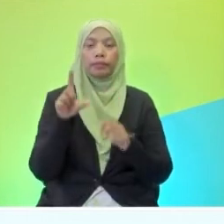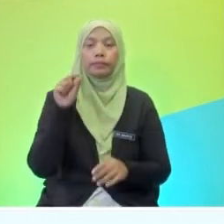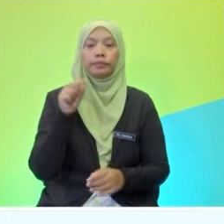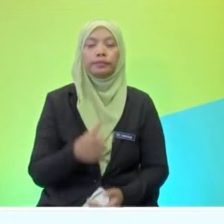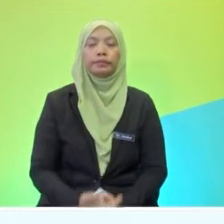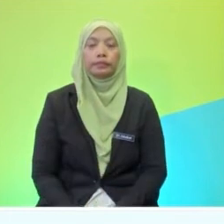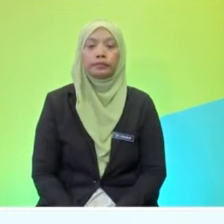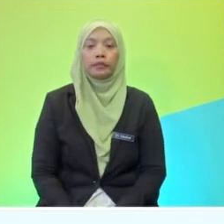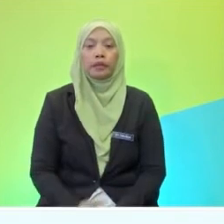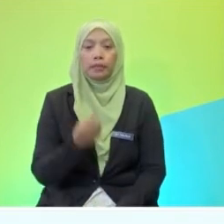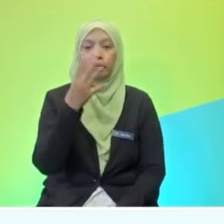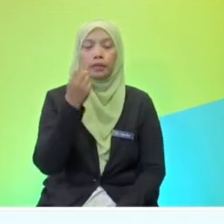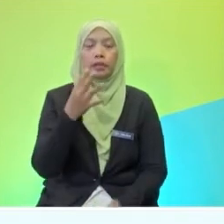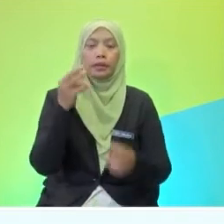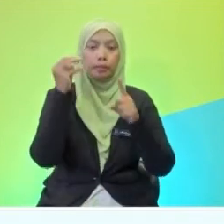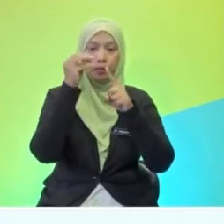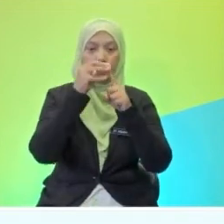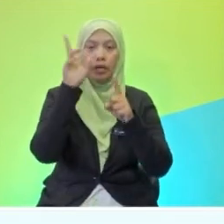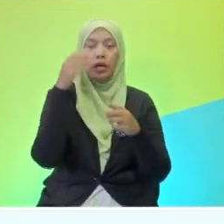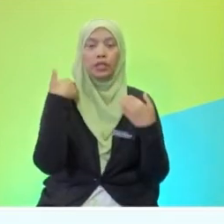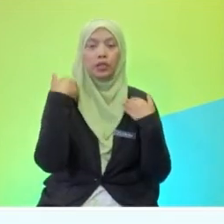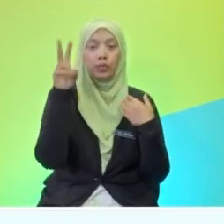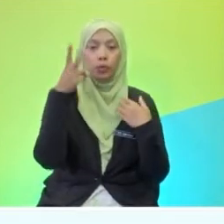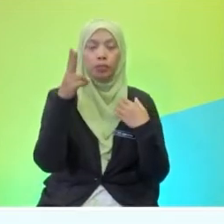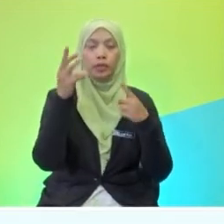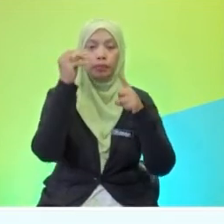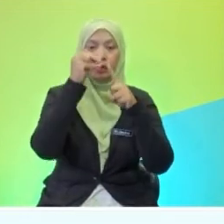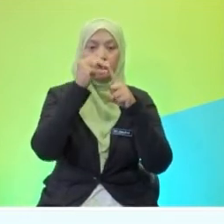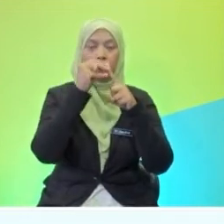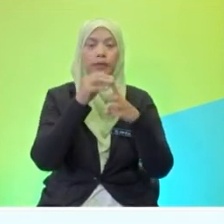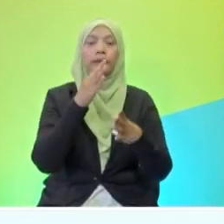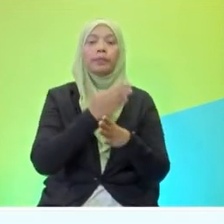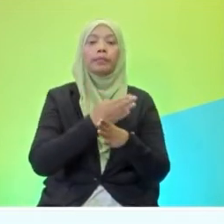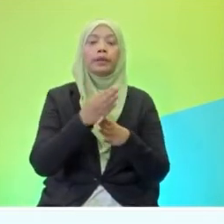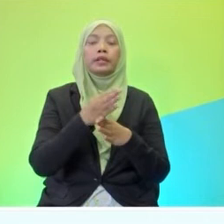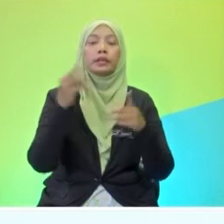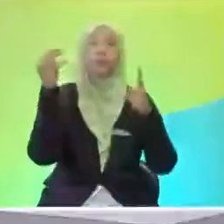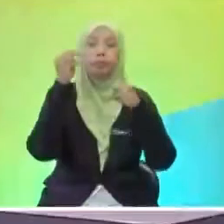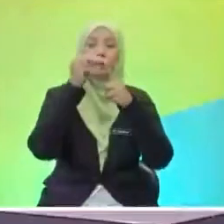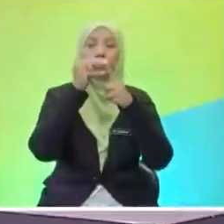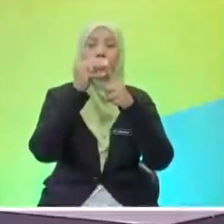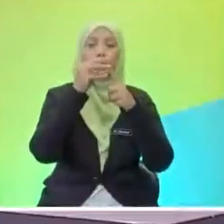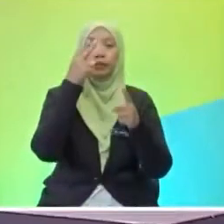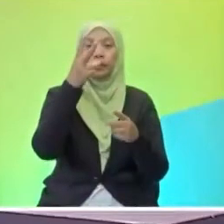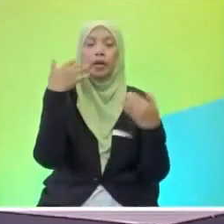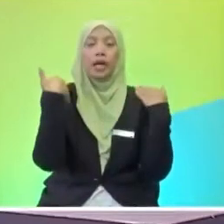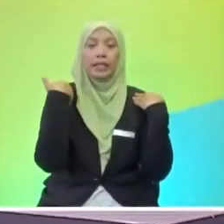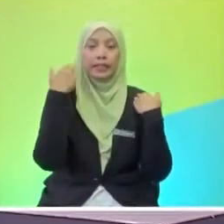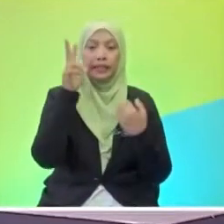banyaknya Makkah tuh betul oke cara nak bagi ke Makkah kita tengok dia ada tiga